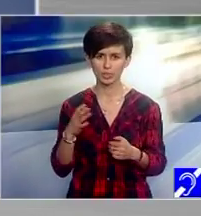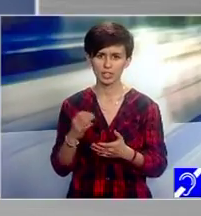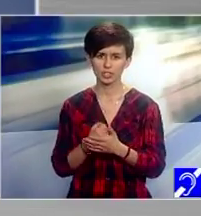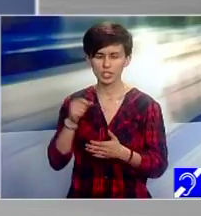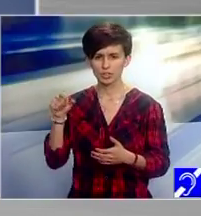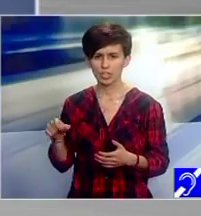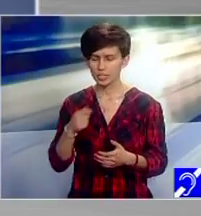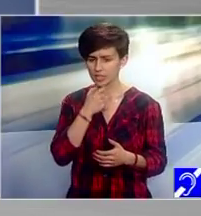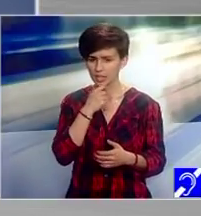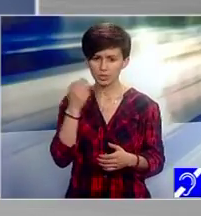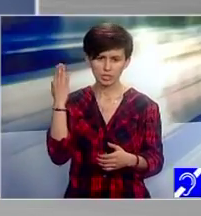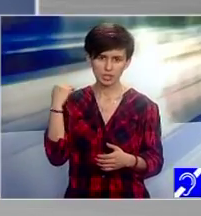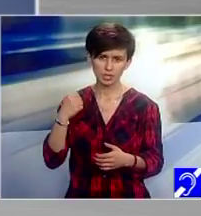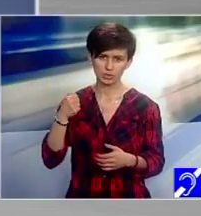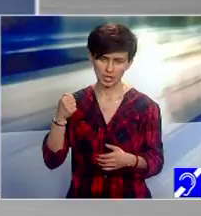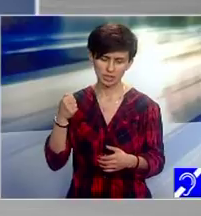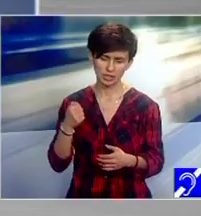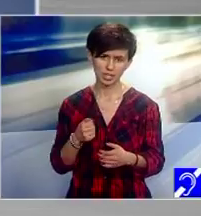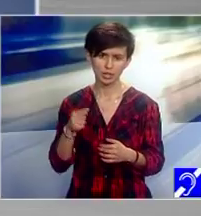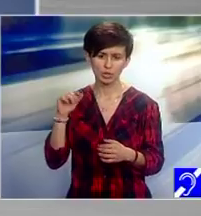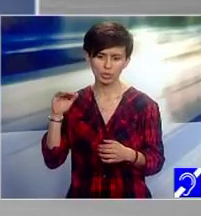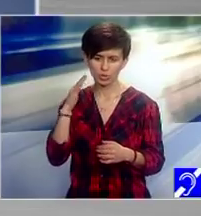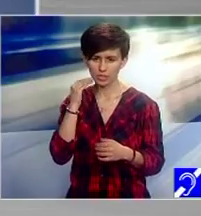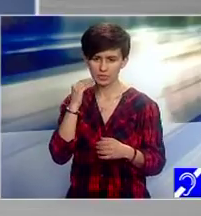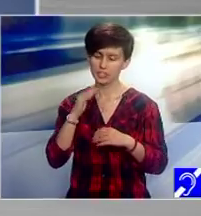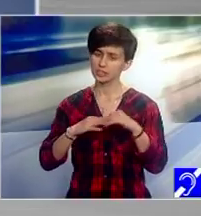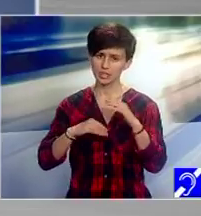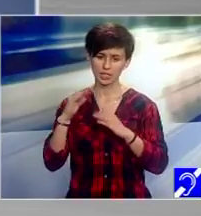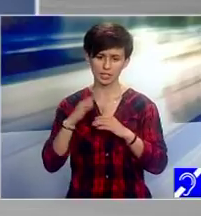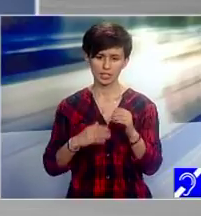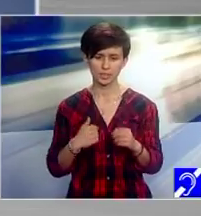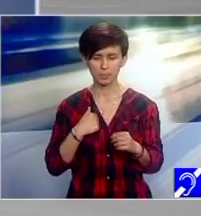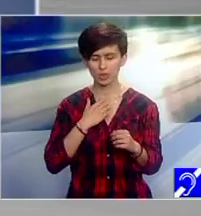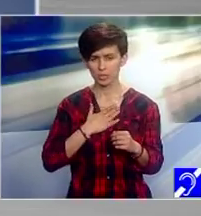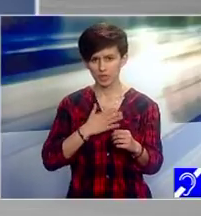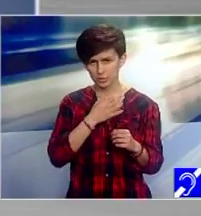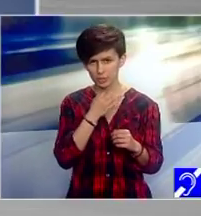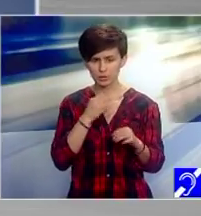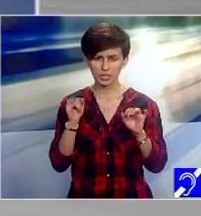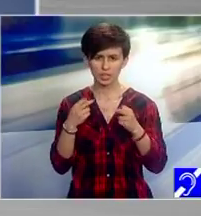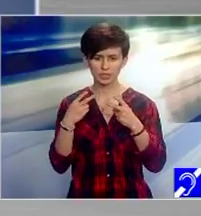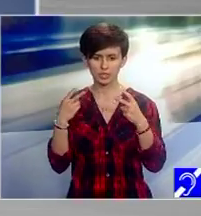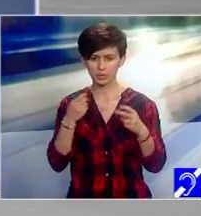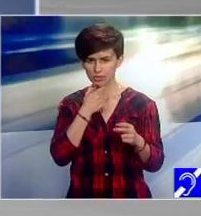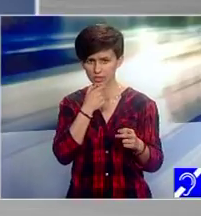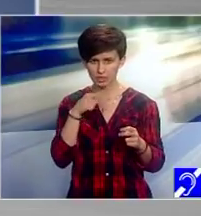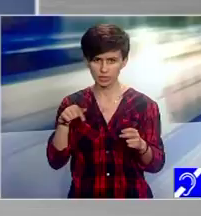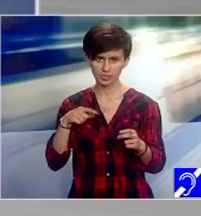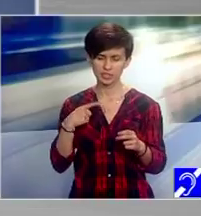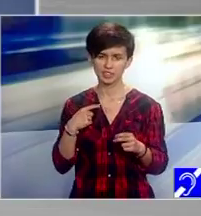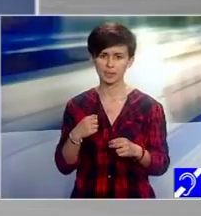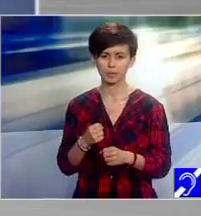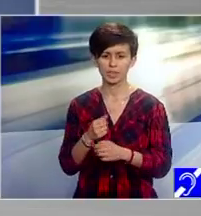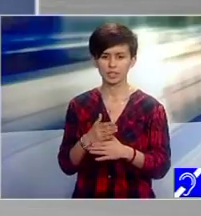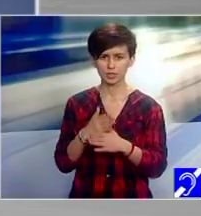din București, Andrada, o fetiță într-adevăr talentată. Mai vreau să spun că evenimentul de anul acesta este cofinanțat de Primăria